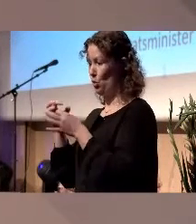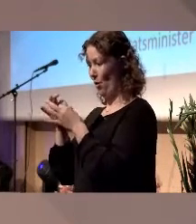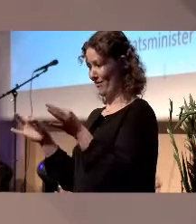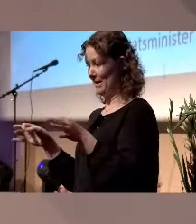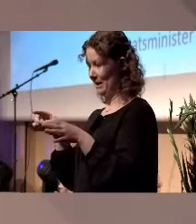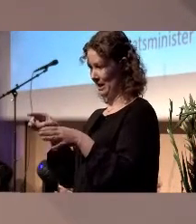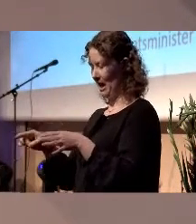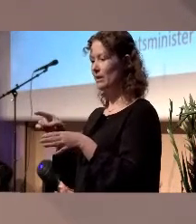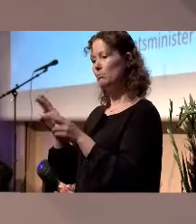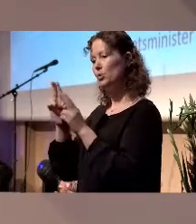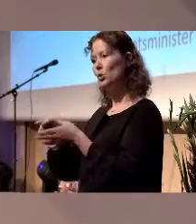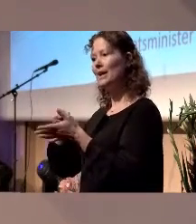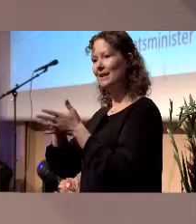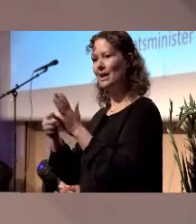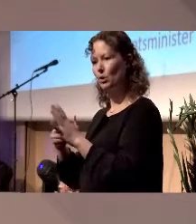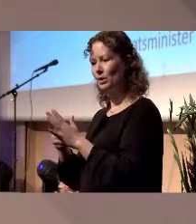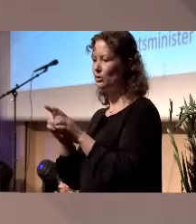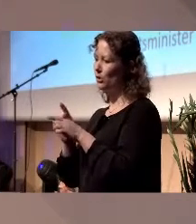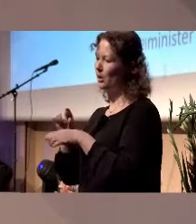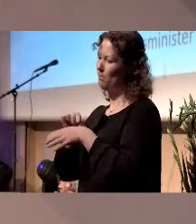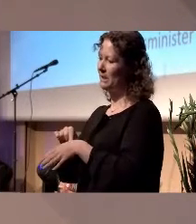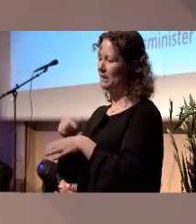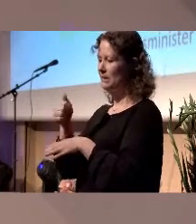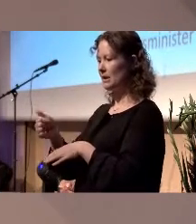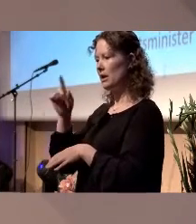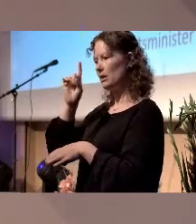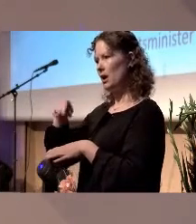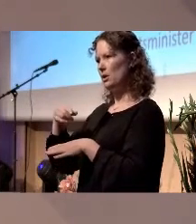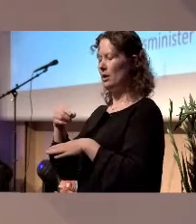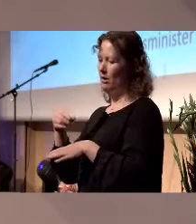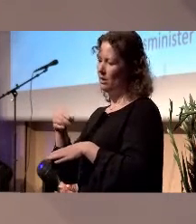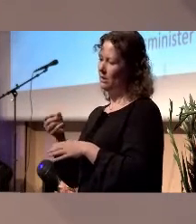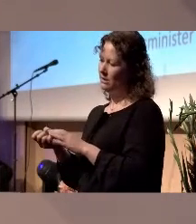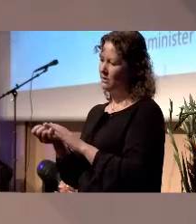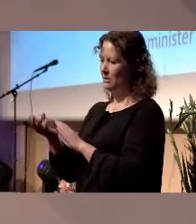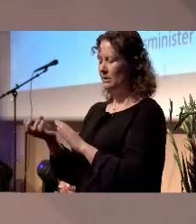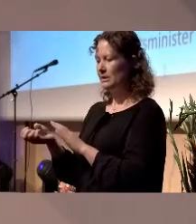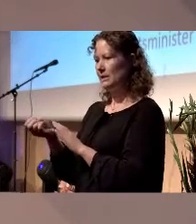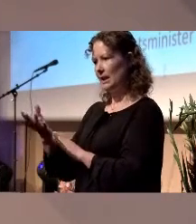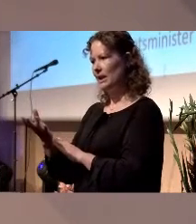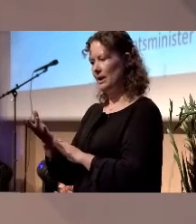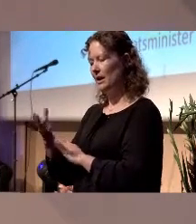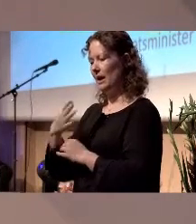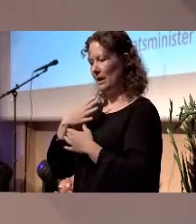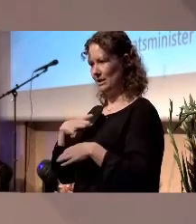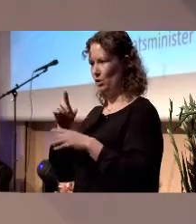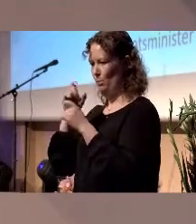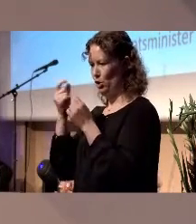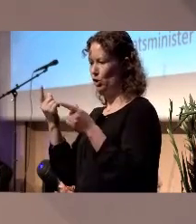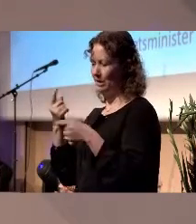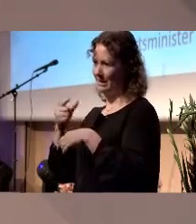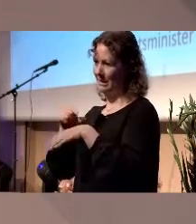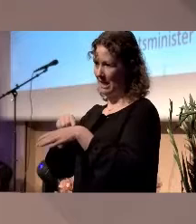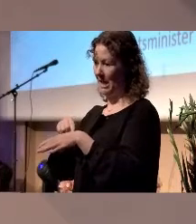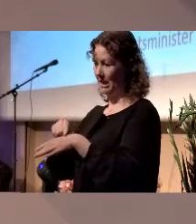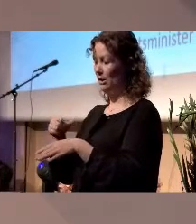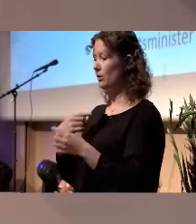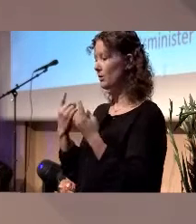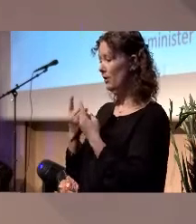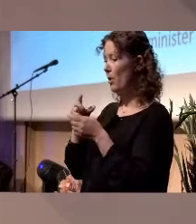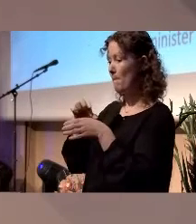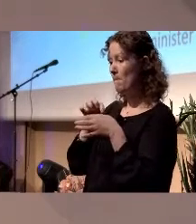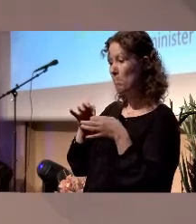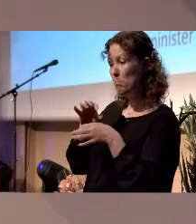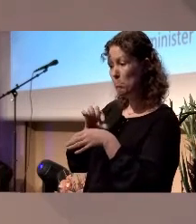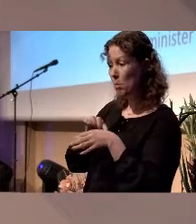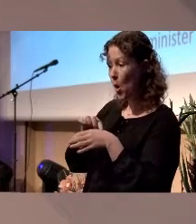som har tatt i bruk teknologi som gjør at pasienter selv kan måle og sende inn helseopplysninger til legen. Jeg traff pårørende og pasienter, og